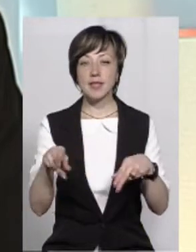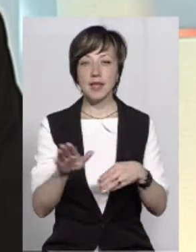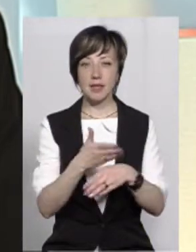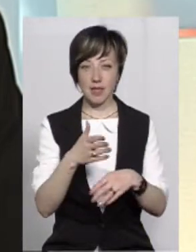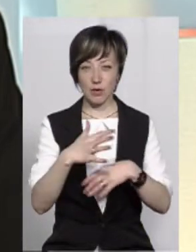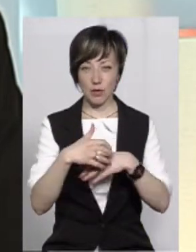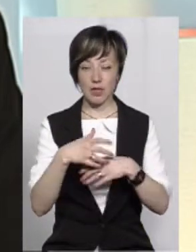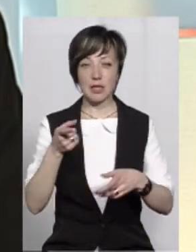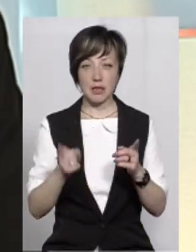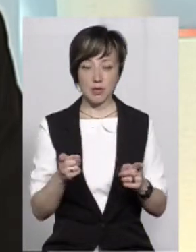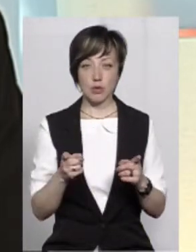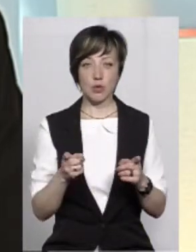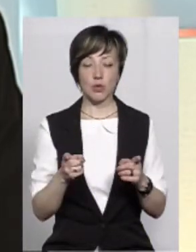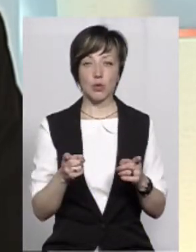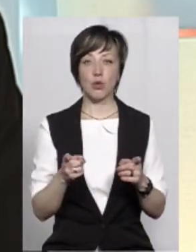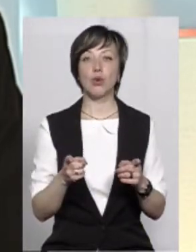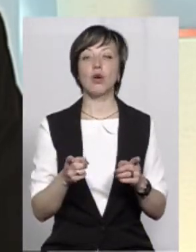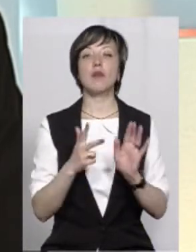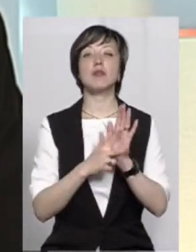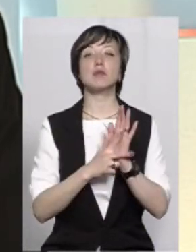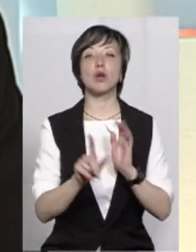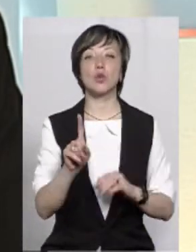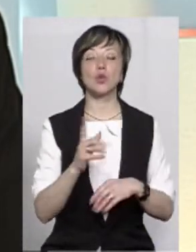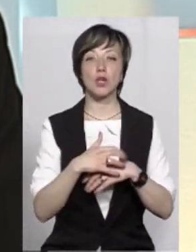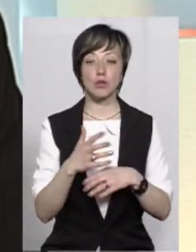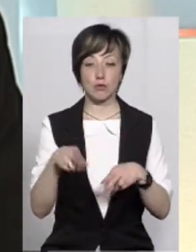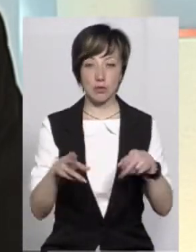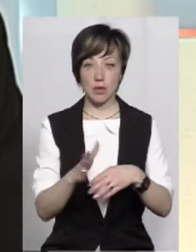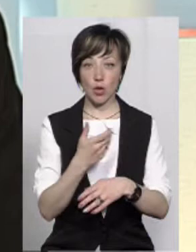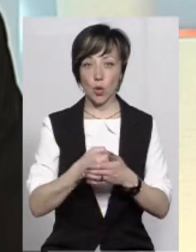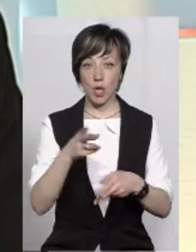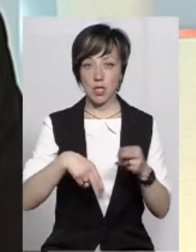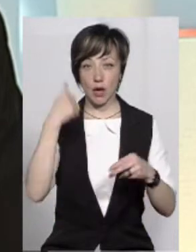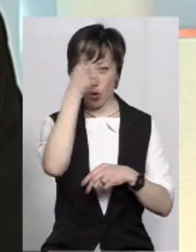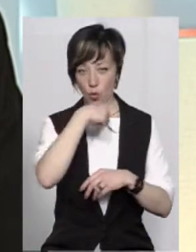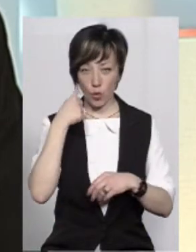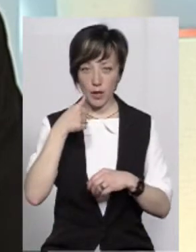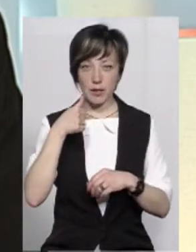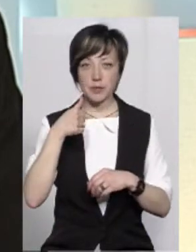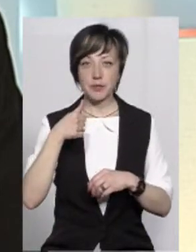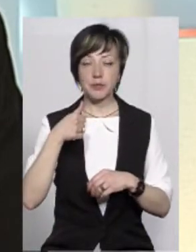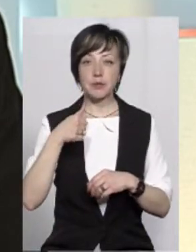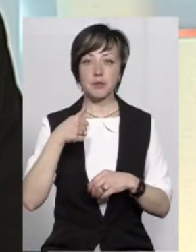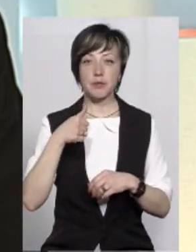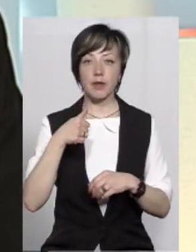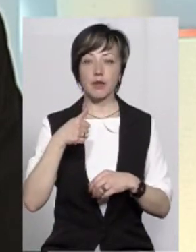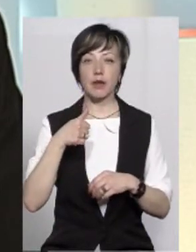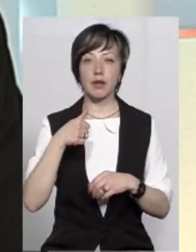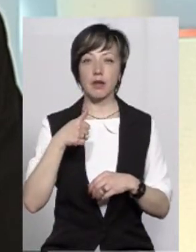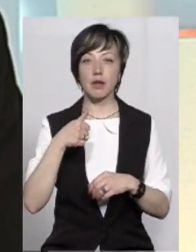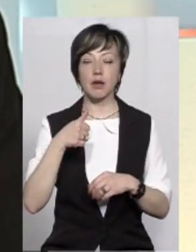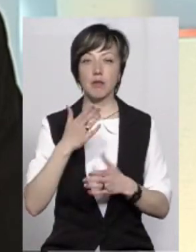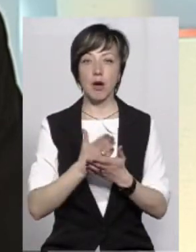стерилізації, дійсно, 81 кішку стерилізували, і до кінця року, тобто ми маємо можливість